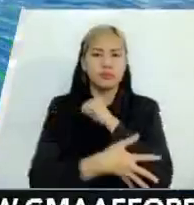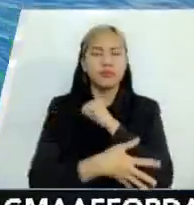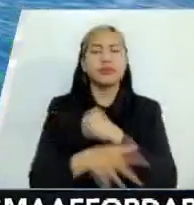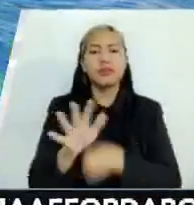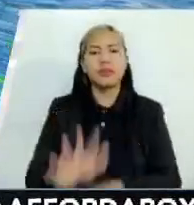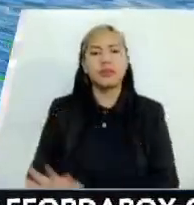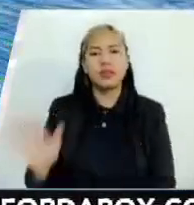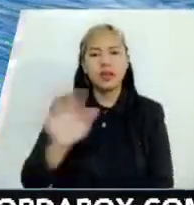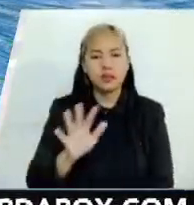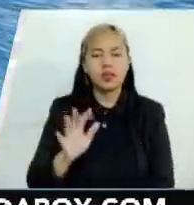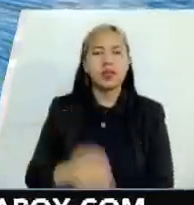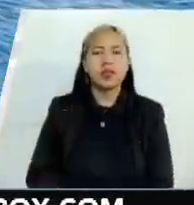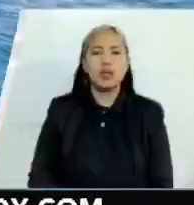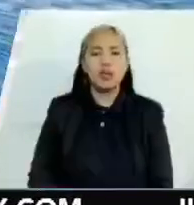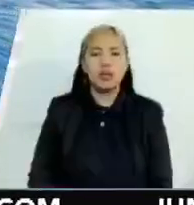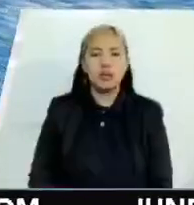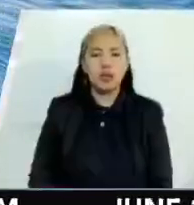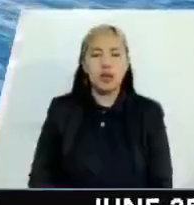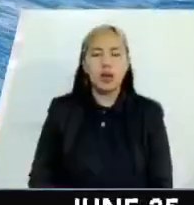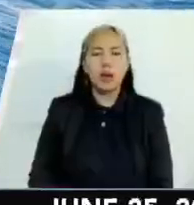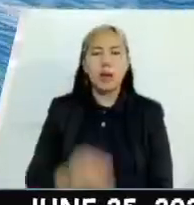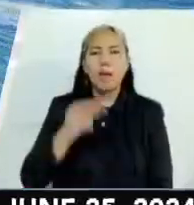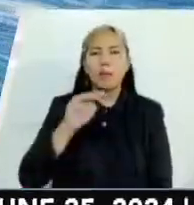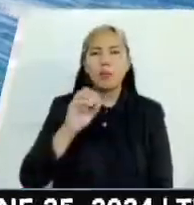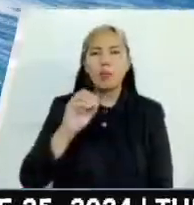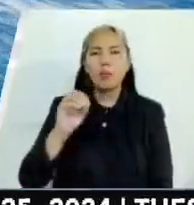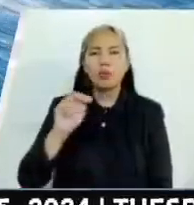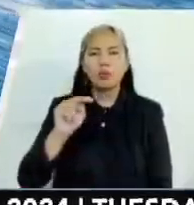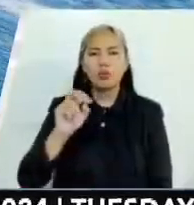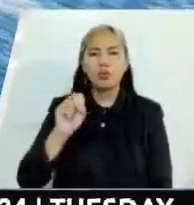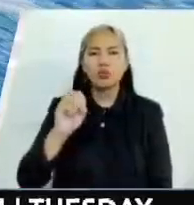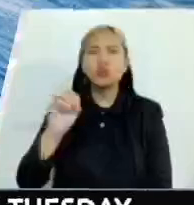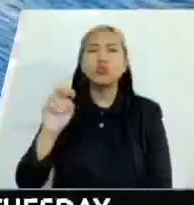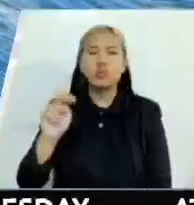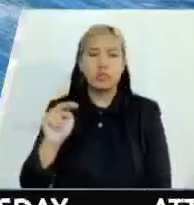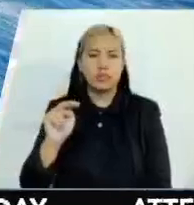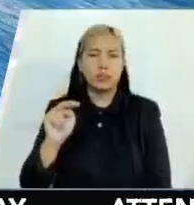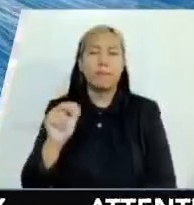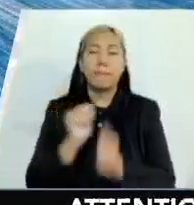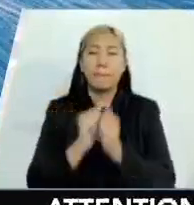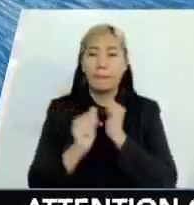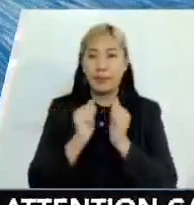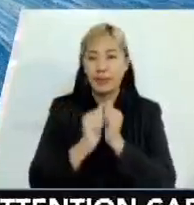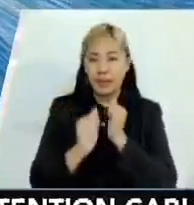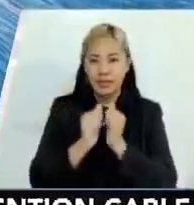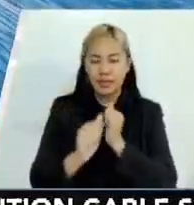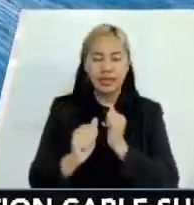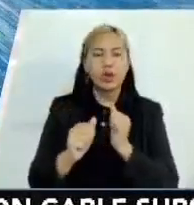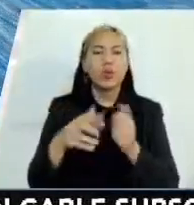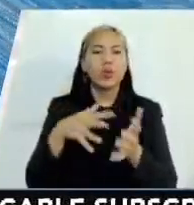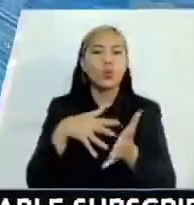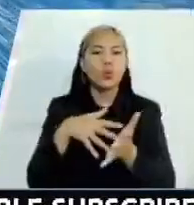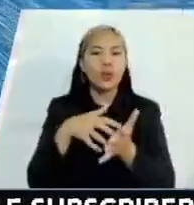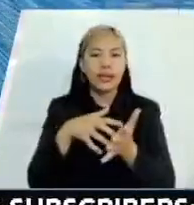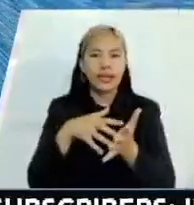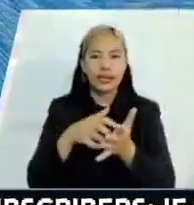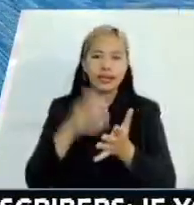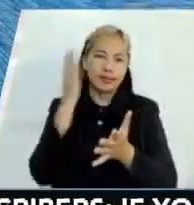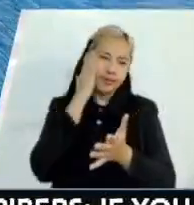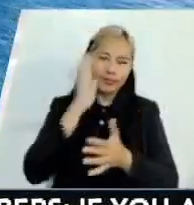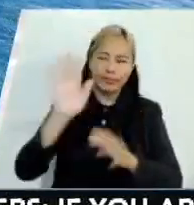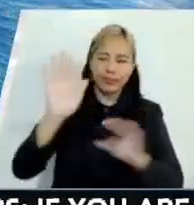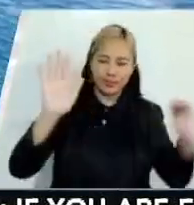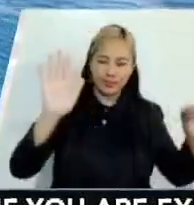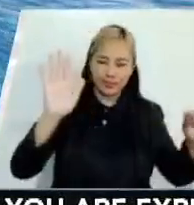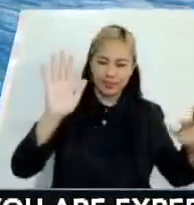tayo ngayon. Ibig sabihin, mahina o kaya hindi umaabot sa bansa ang hanging habagat. Ulang dulot ng easterlies